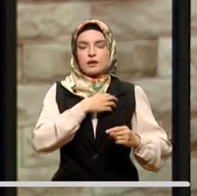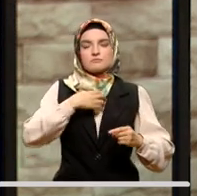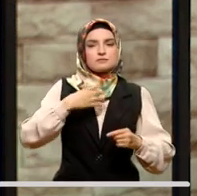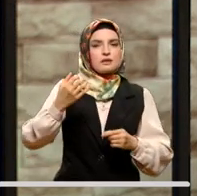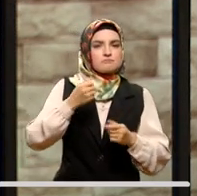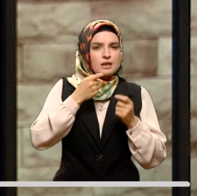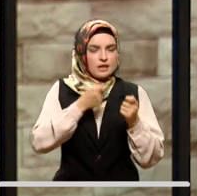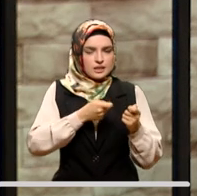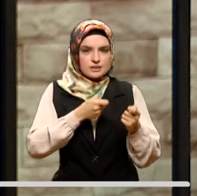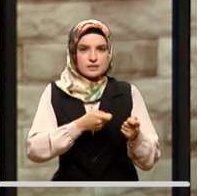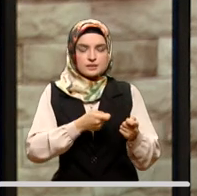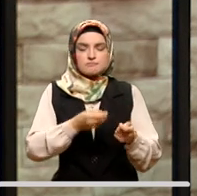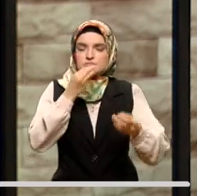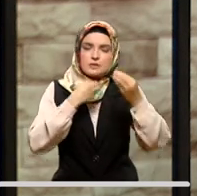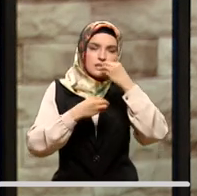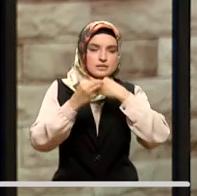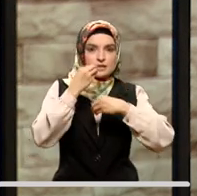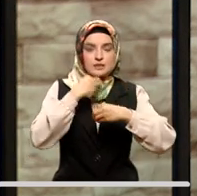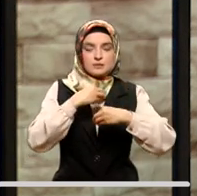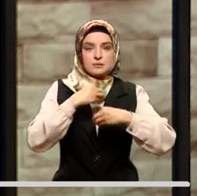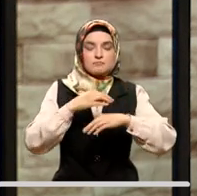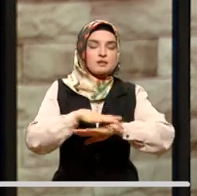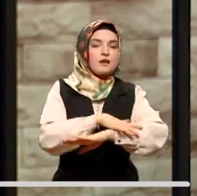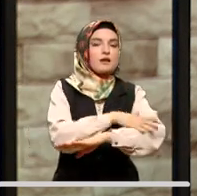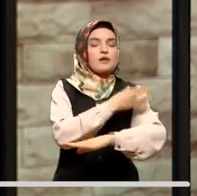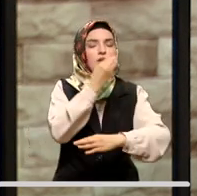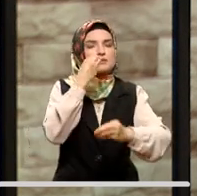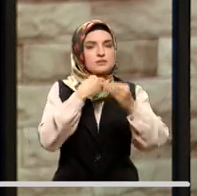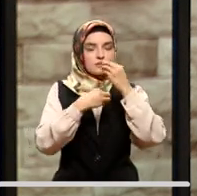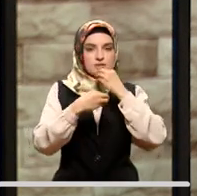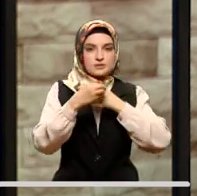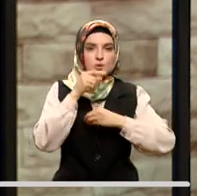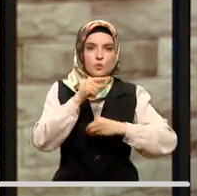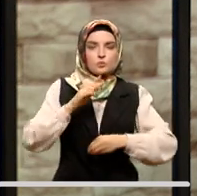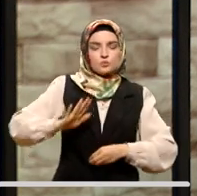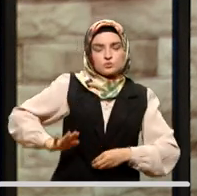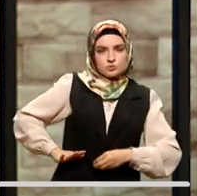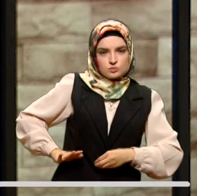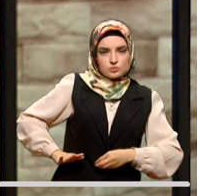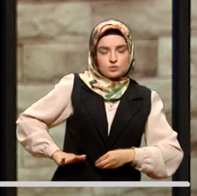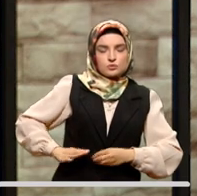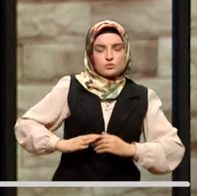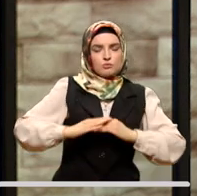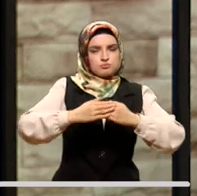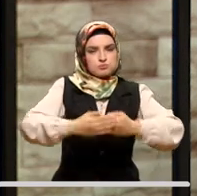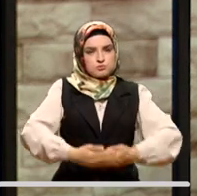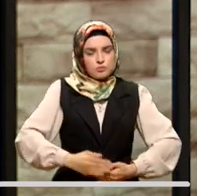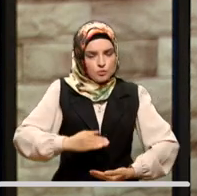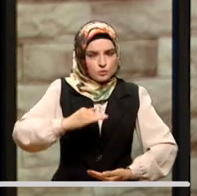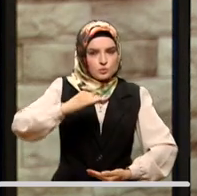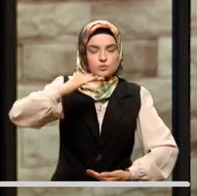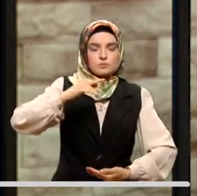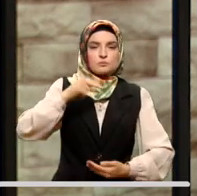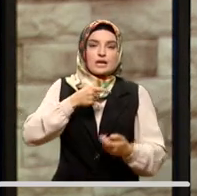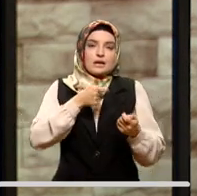eğitim, beslenmesi, helal rızıkla o çocuğu, karnındaki çocuğu büyütmesi, hepsi eğitimin